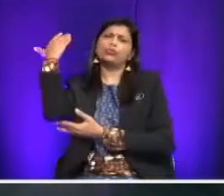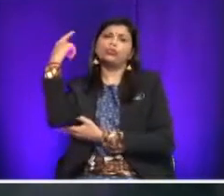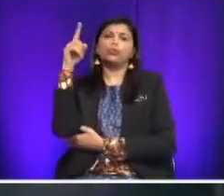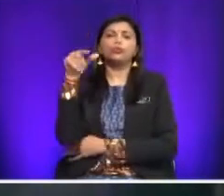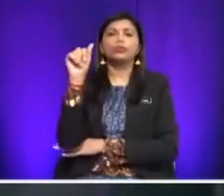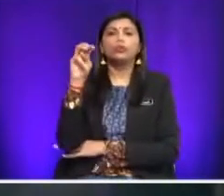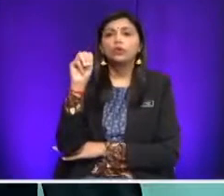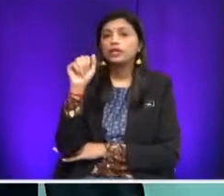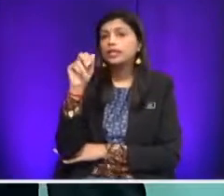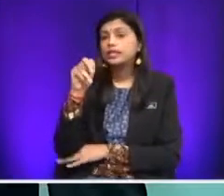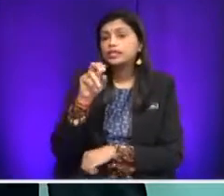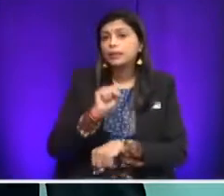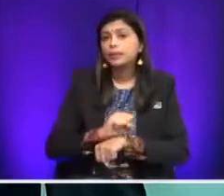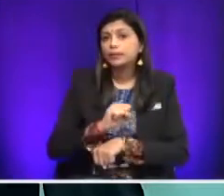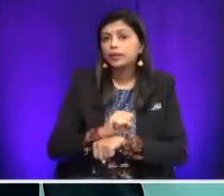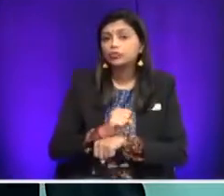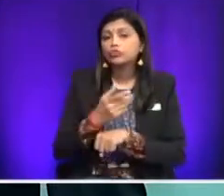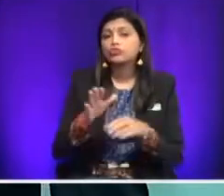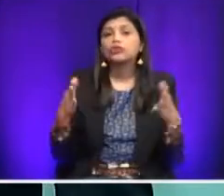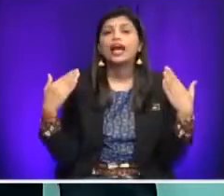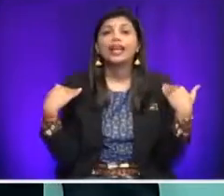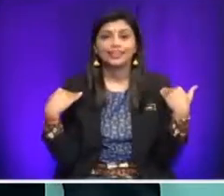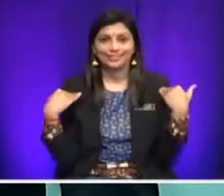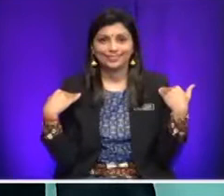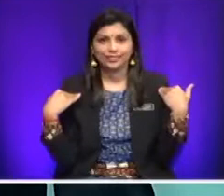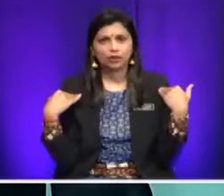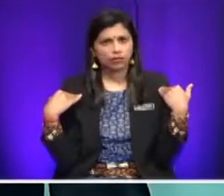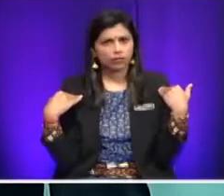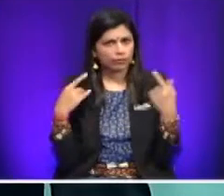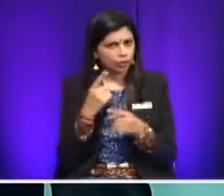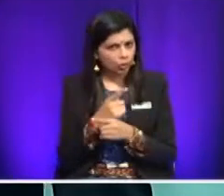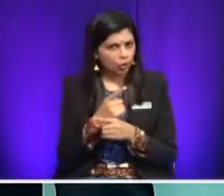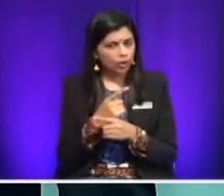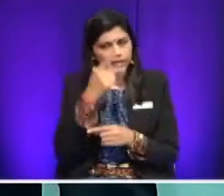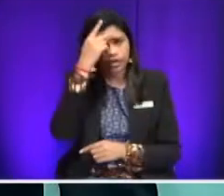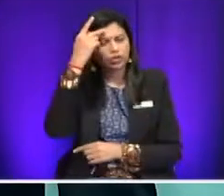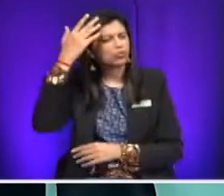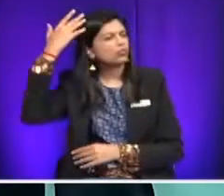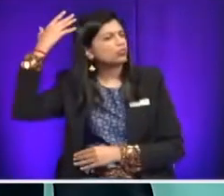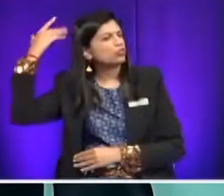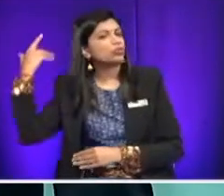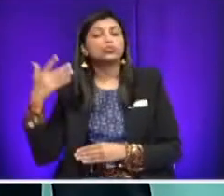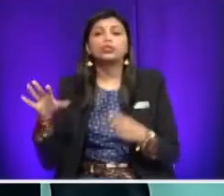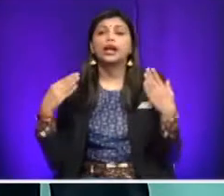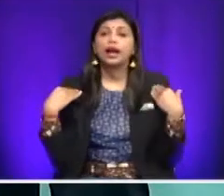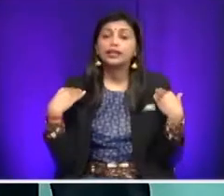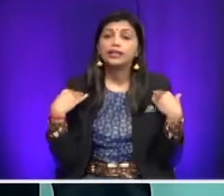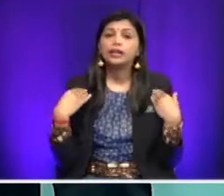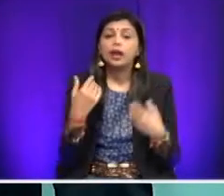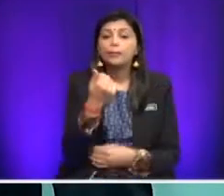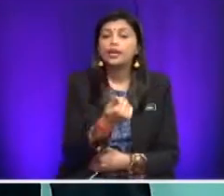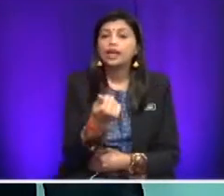solutif sebab pada waktu itu masih sudah mulu mencipta peralatan untuk kegunaan hal yang mereka contohnya macam peralatan untuk memasak